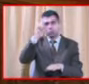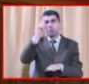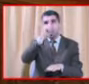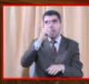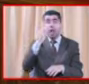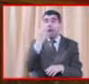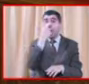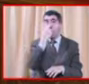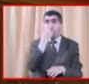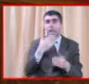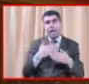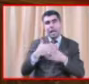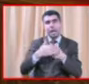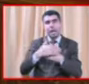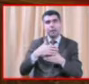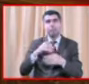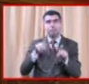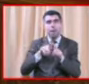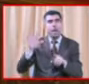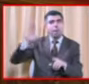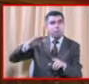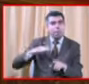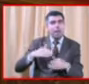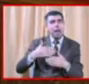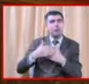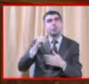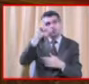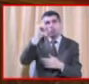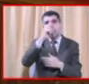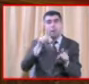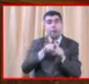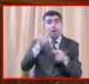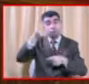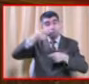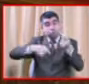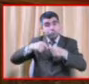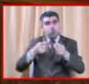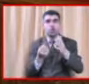عيون، وان شاء الله مقارب غيكون بني ملال على شله، وحنا داخلينو في الخريطه الصحيه ديالنا.